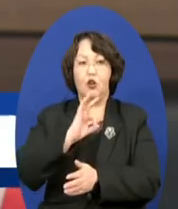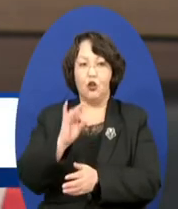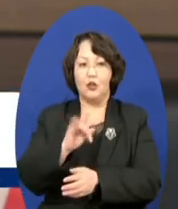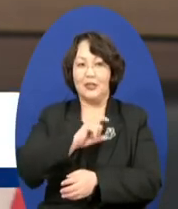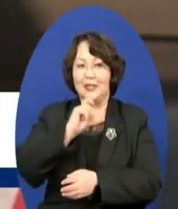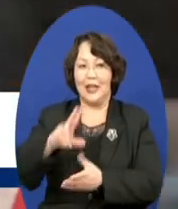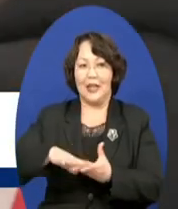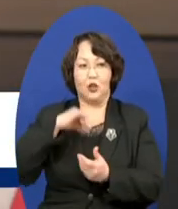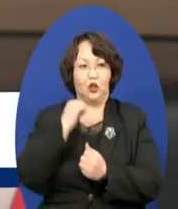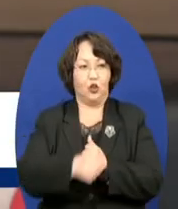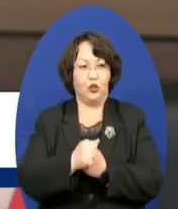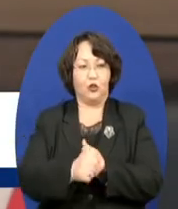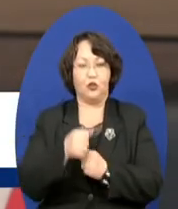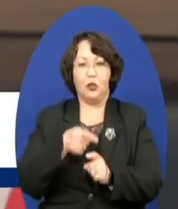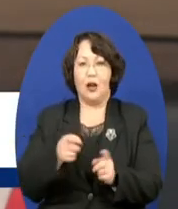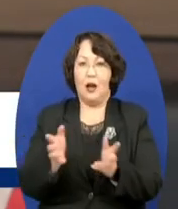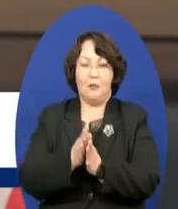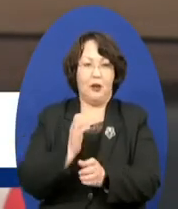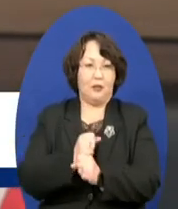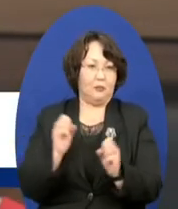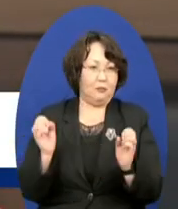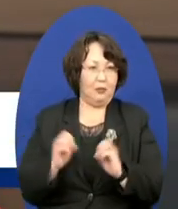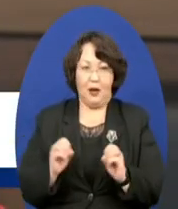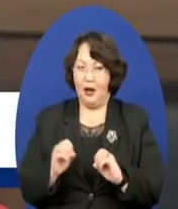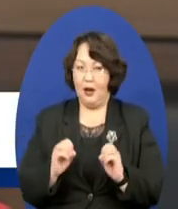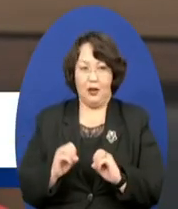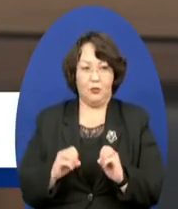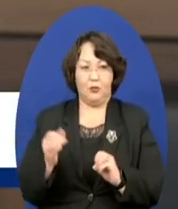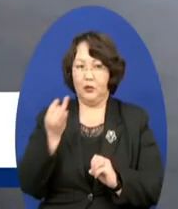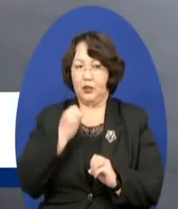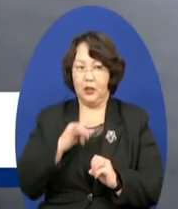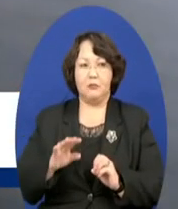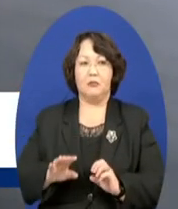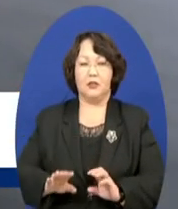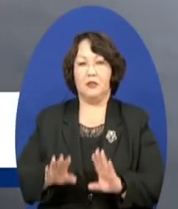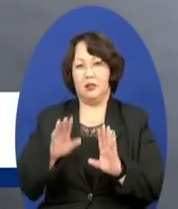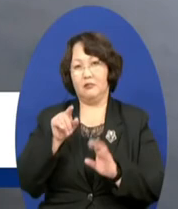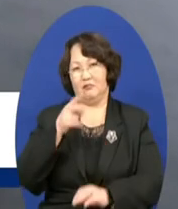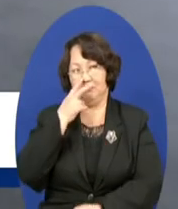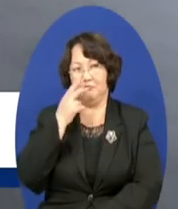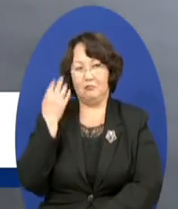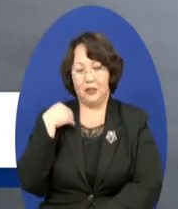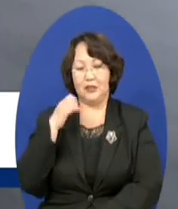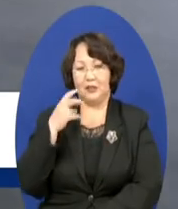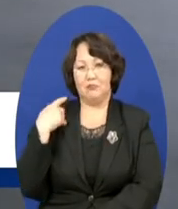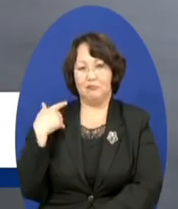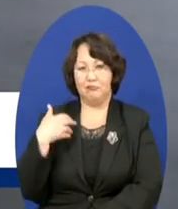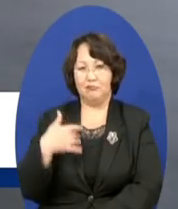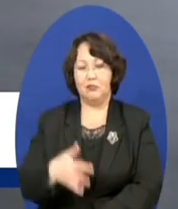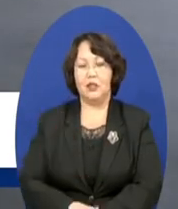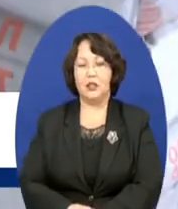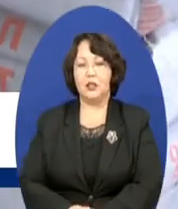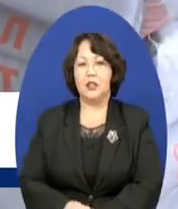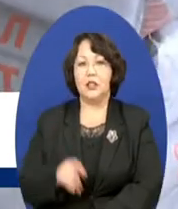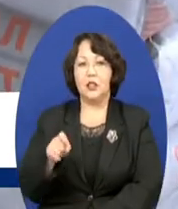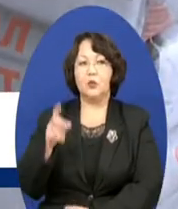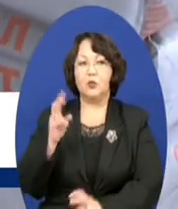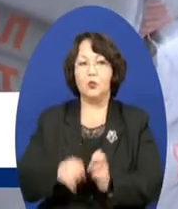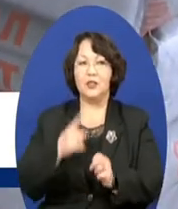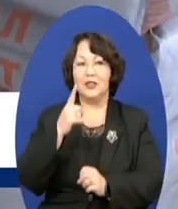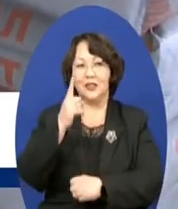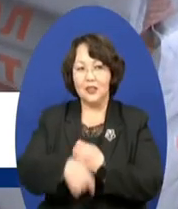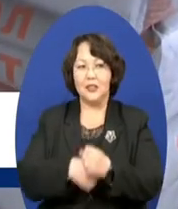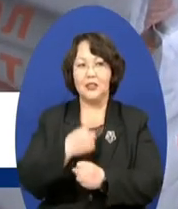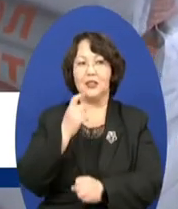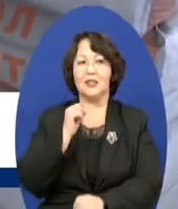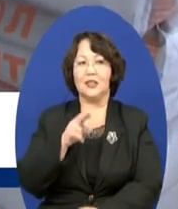зээл барагдуулах тал дээр хамтарч ажилдгуу ийм л явж ирсэн ийм л дүр зураг харагдаад байна. Хөтлийн цемент чухан үйлдвэр жилд 1 сая тонн